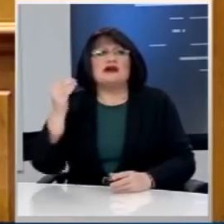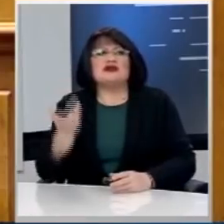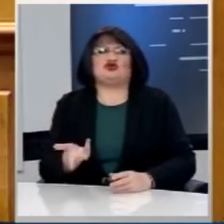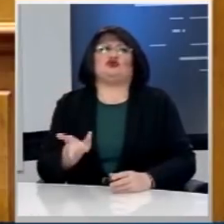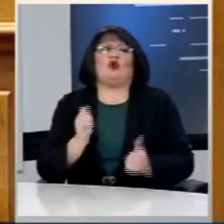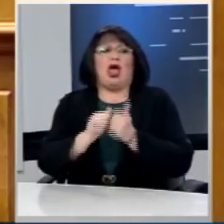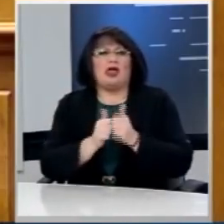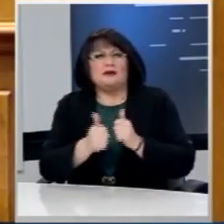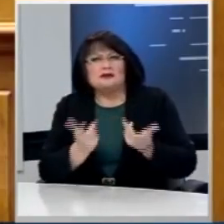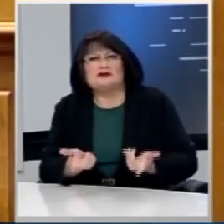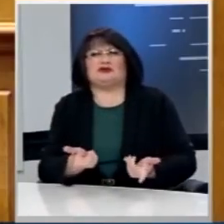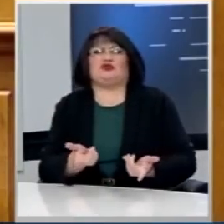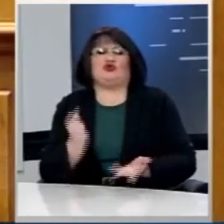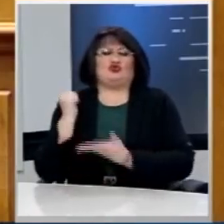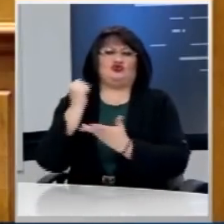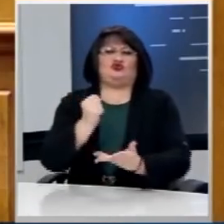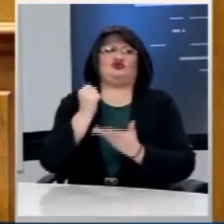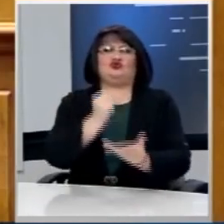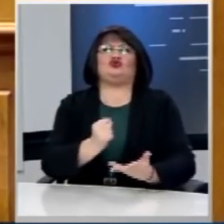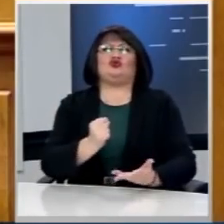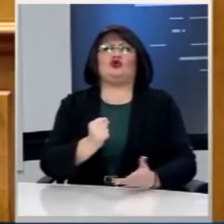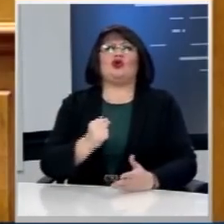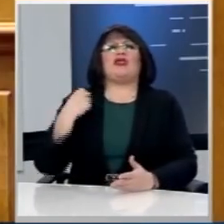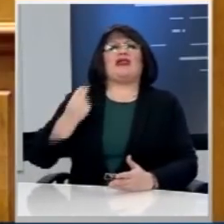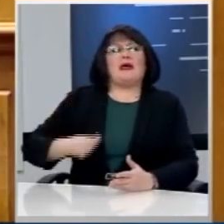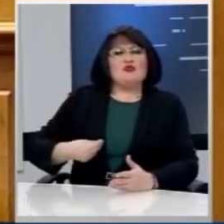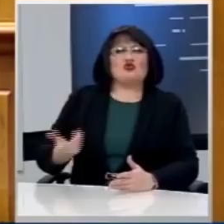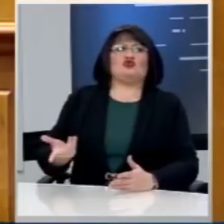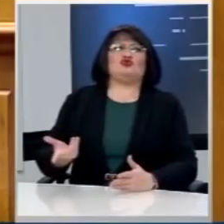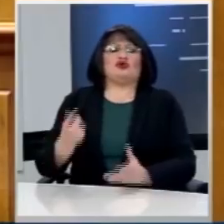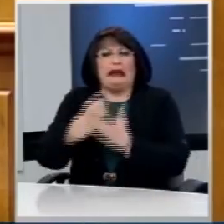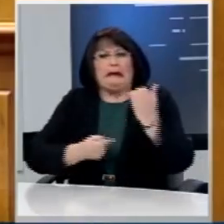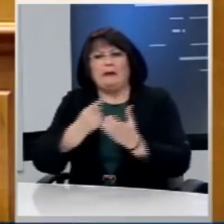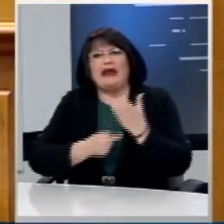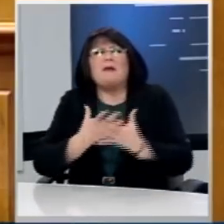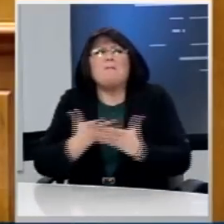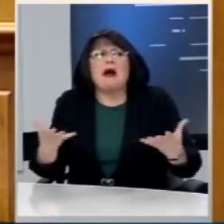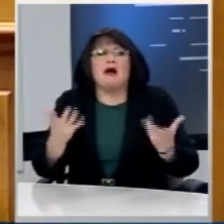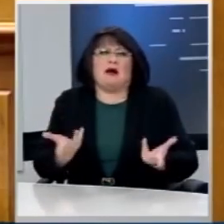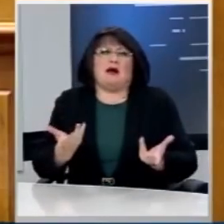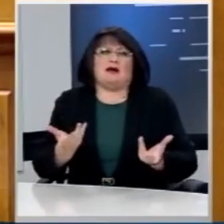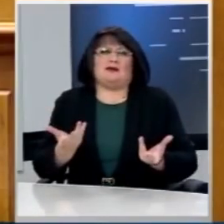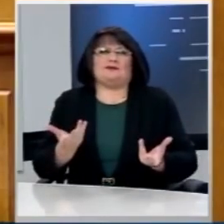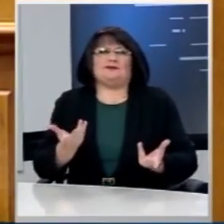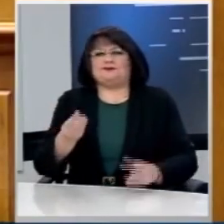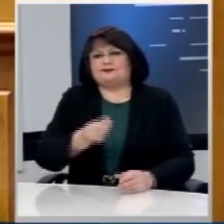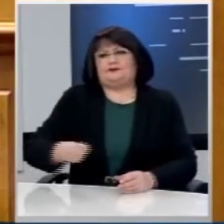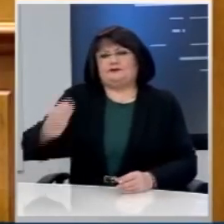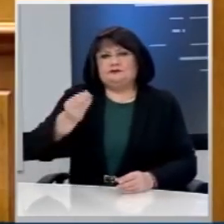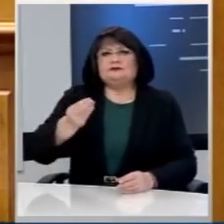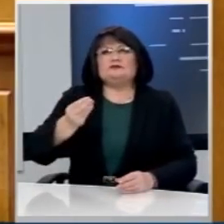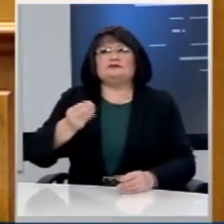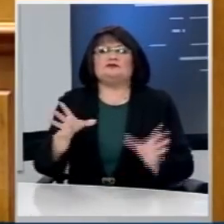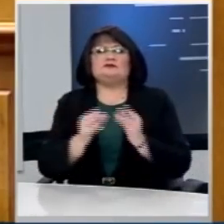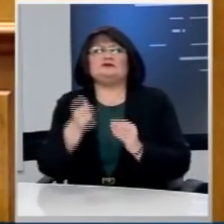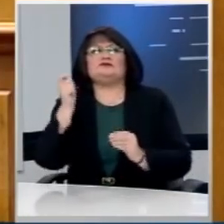του αθλητισμού, τη χρηματοδότηση των ΟΤΑ, τις τεράστιες ελλείψεις που συνεχίζουν να υπάρχουν και να διωγγώνονται στους τομείς